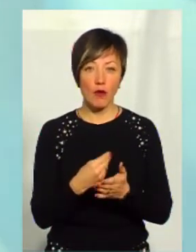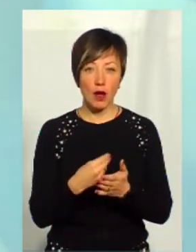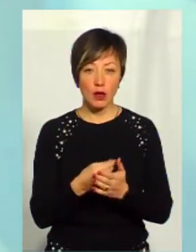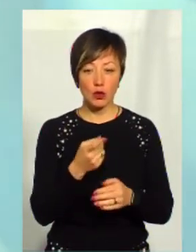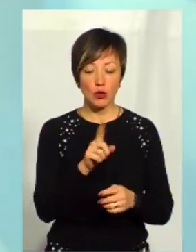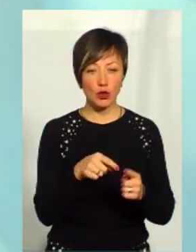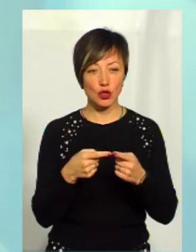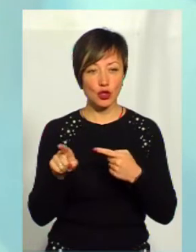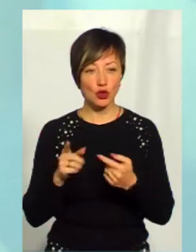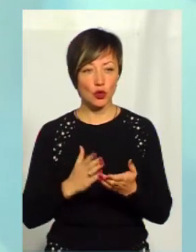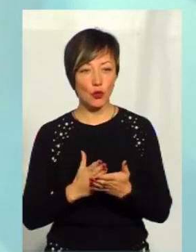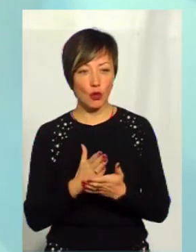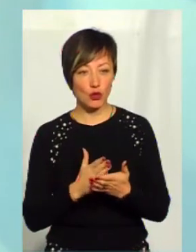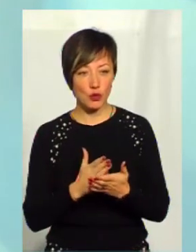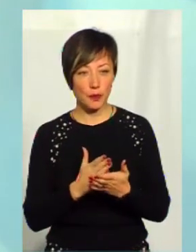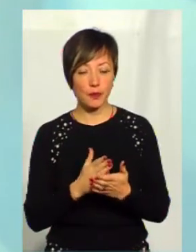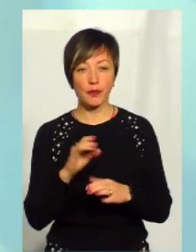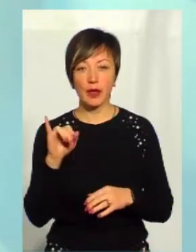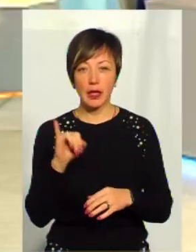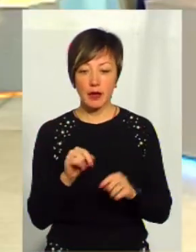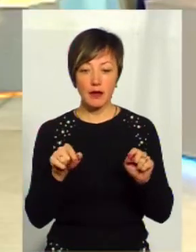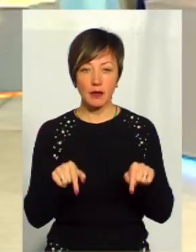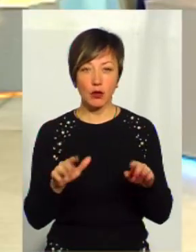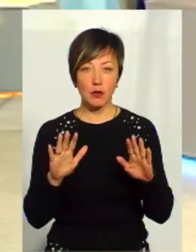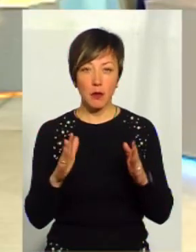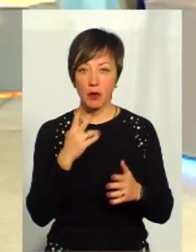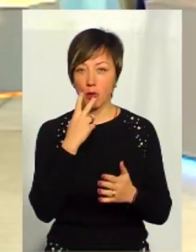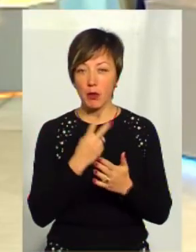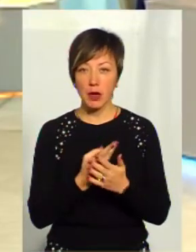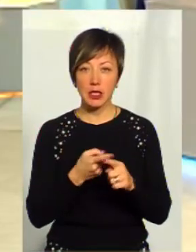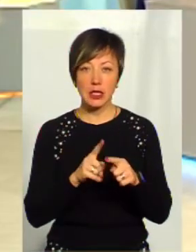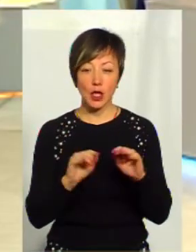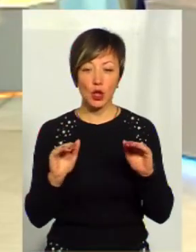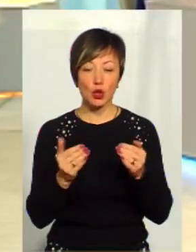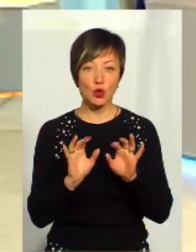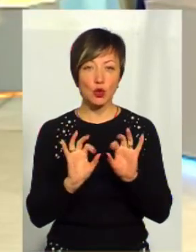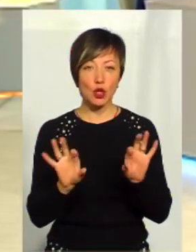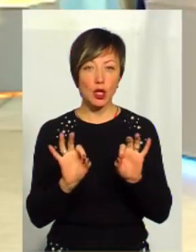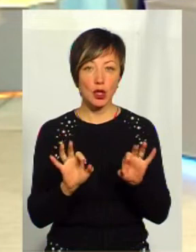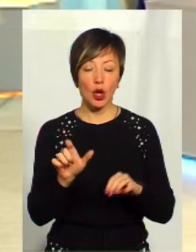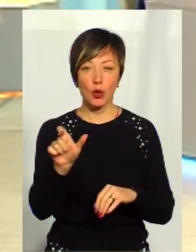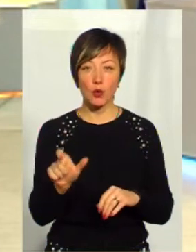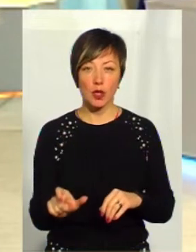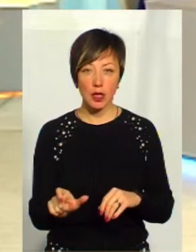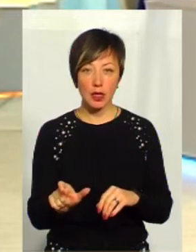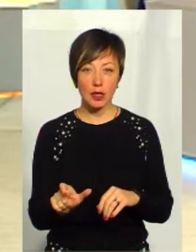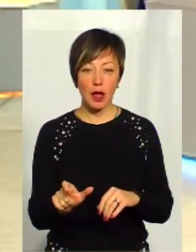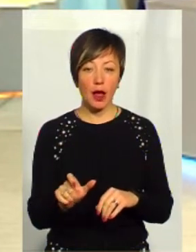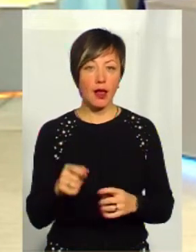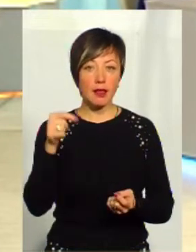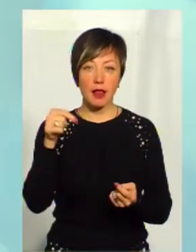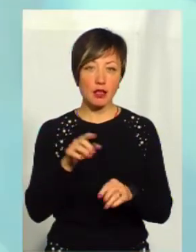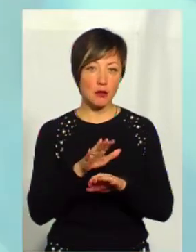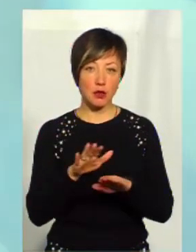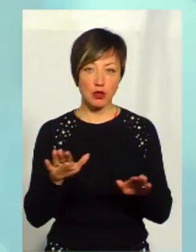вартість тої чи іншої послуги. Ну і в даному випадку, як ми побачили оцей сюжет, людина, ну скажімо так, не за